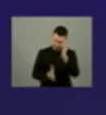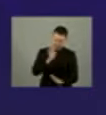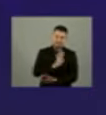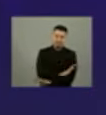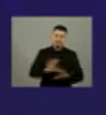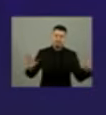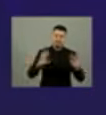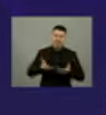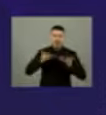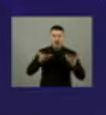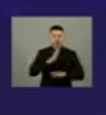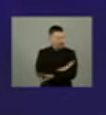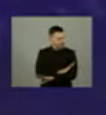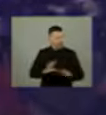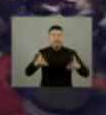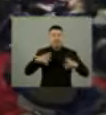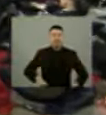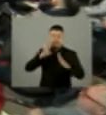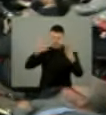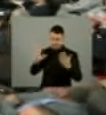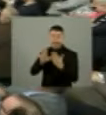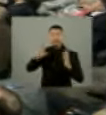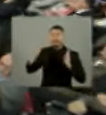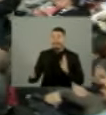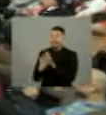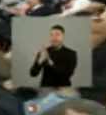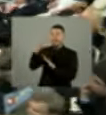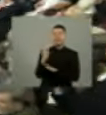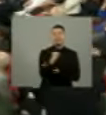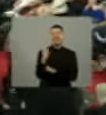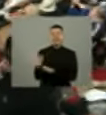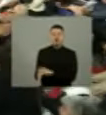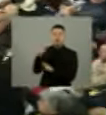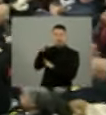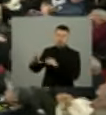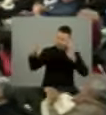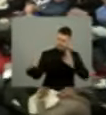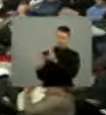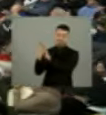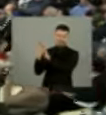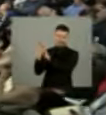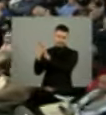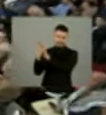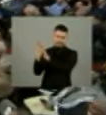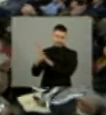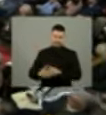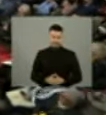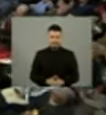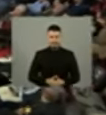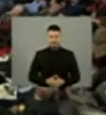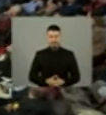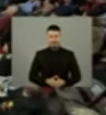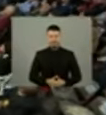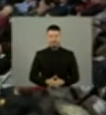οι συνεδριακές, την ευχέρεια ή την ελαστικότητα να αποφασίσει το σώμα του συνεδρίου